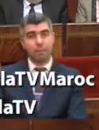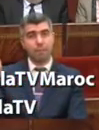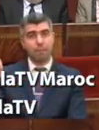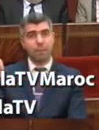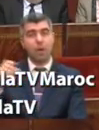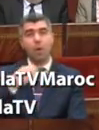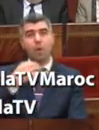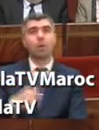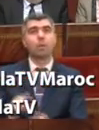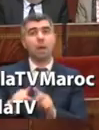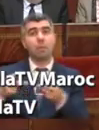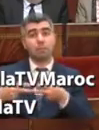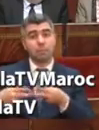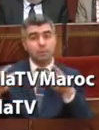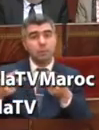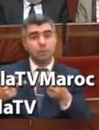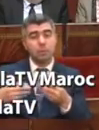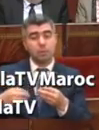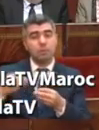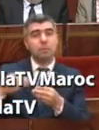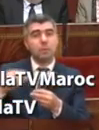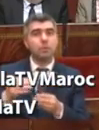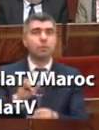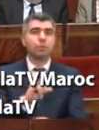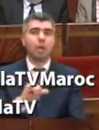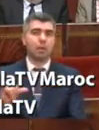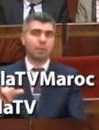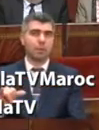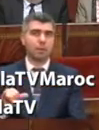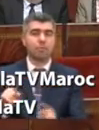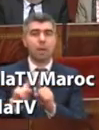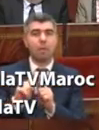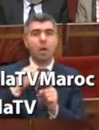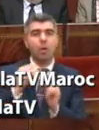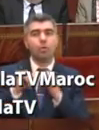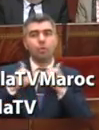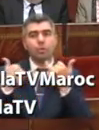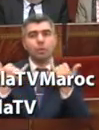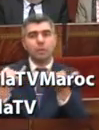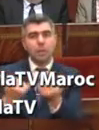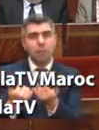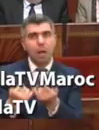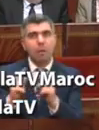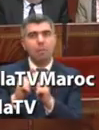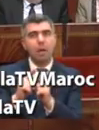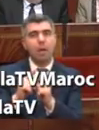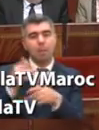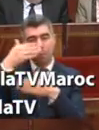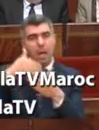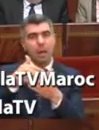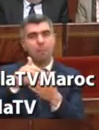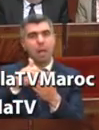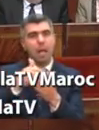بلاغ لا تأجيل ولا غيره، وفي المناظرة كنا كننتظروا غيكون واحد التقييم ديال المخطط الأخضر،